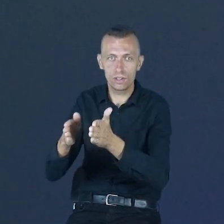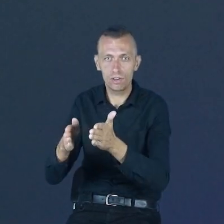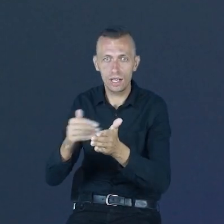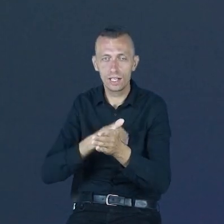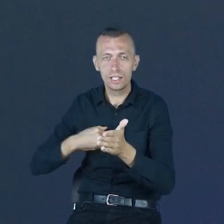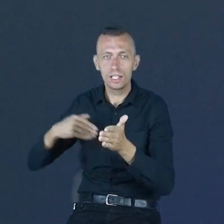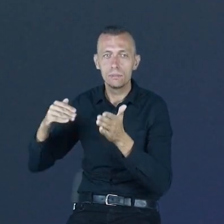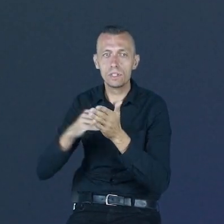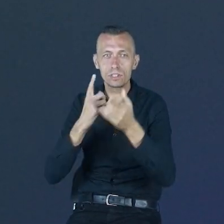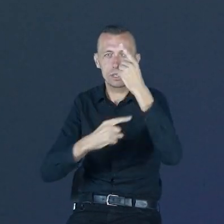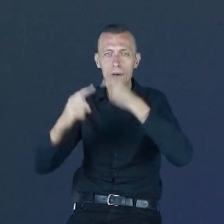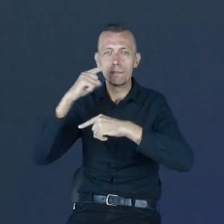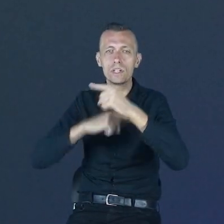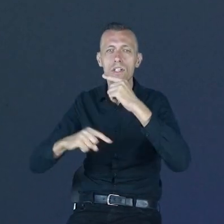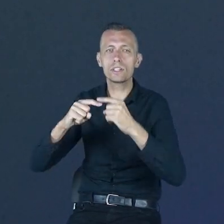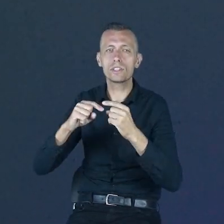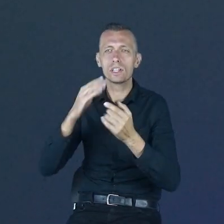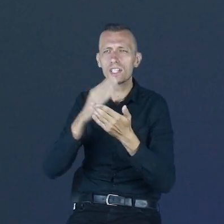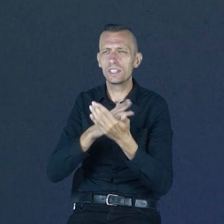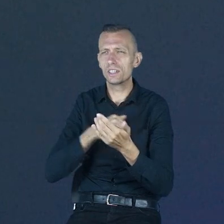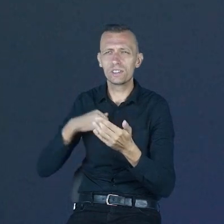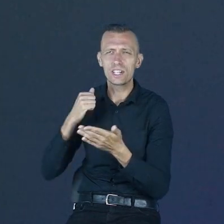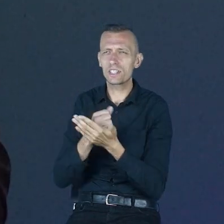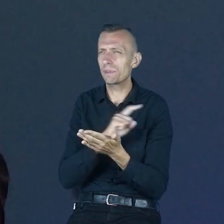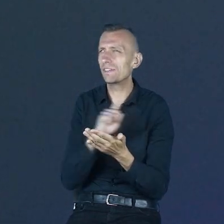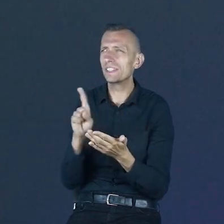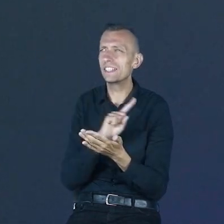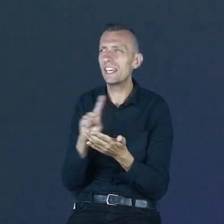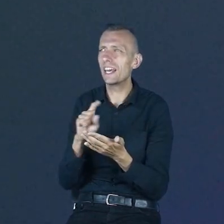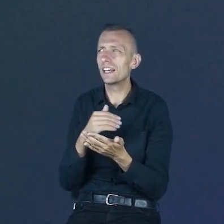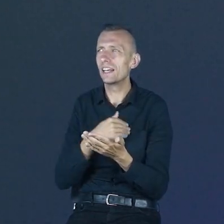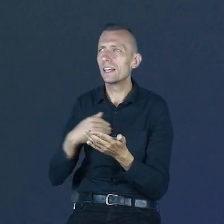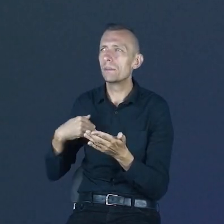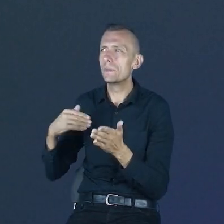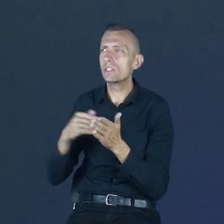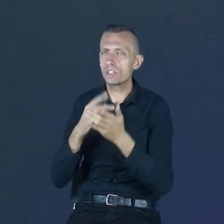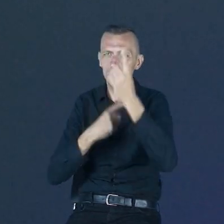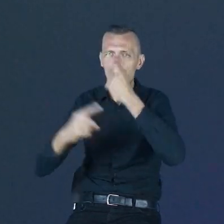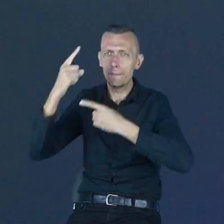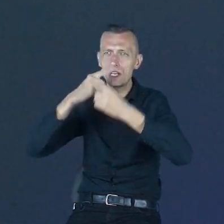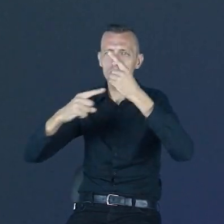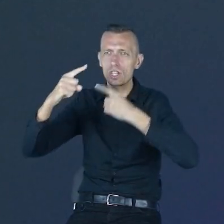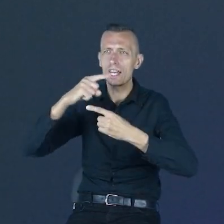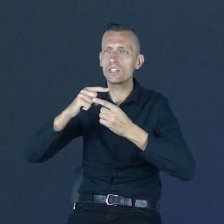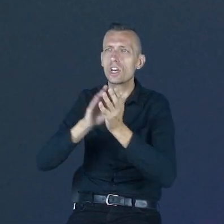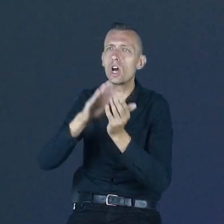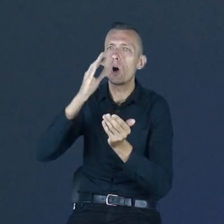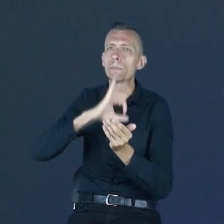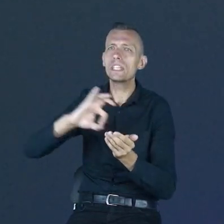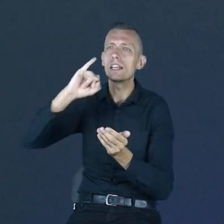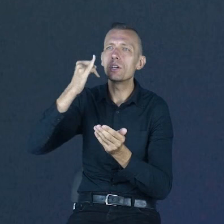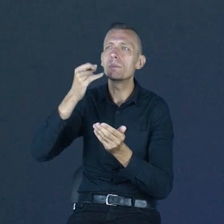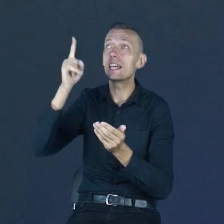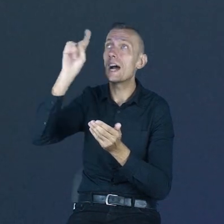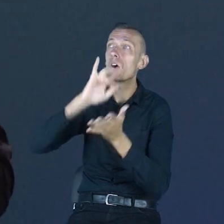mieć aprobatę Boga. To spotkać się z uznaniem samego Jezusa. To pozwalać, aby